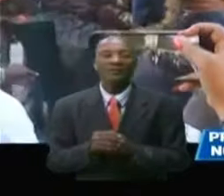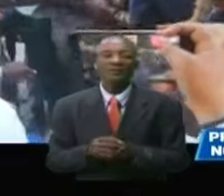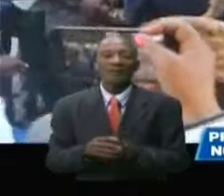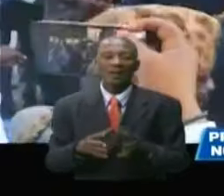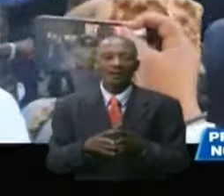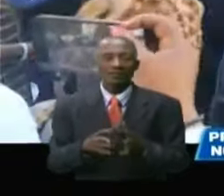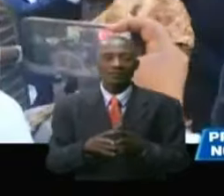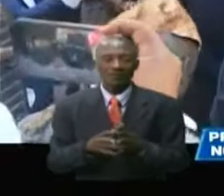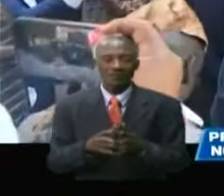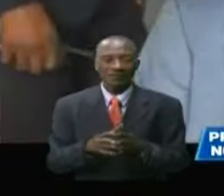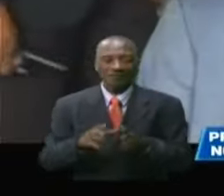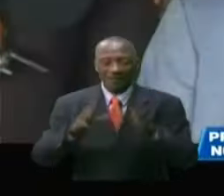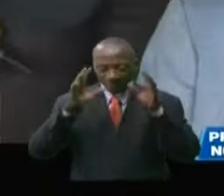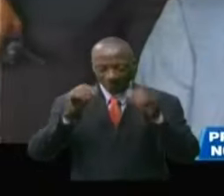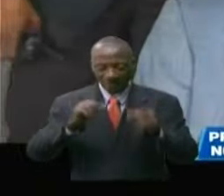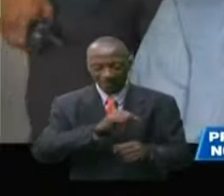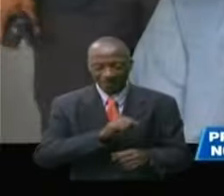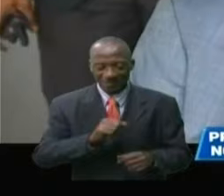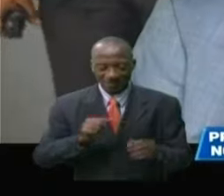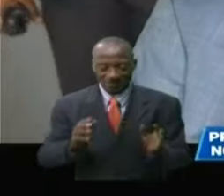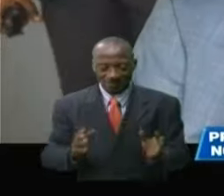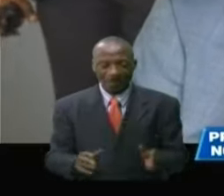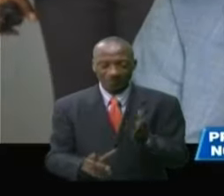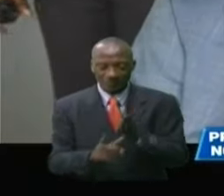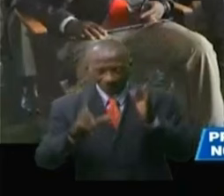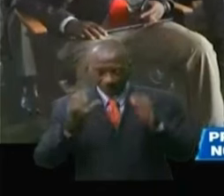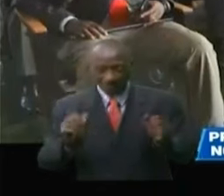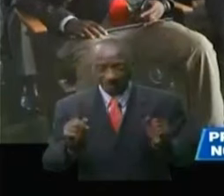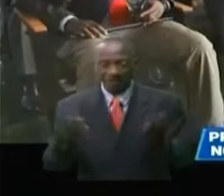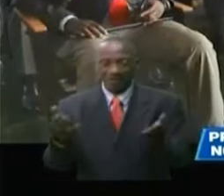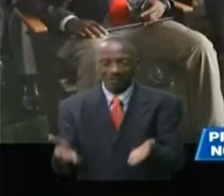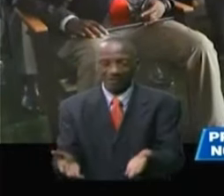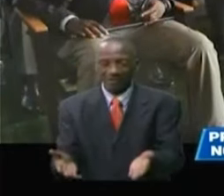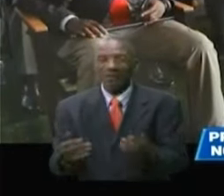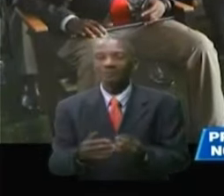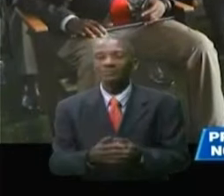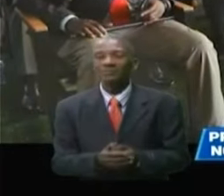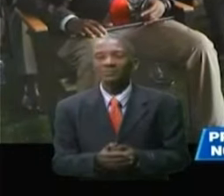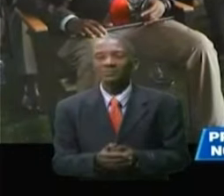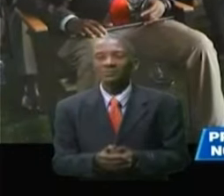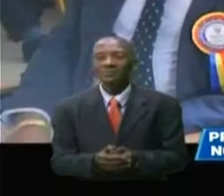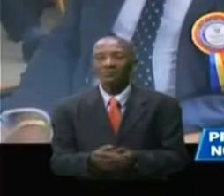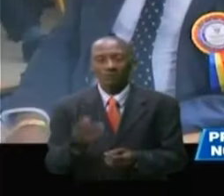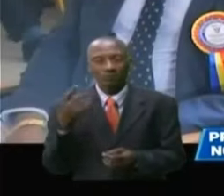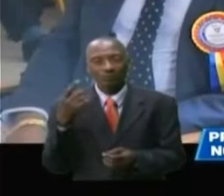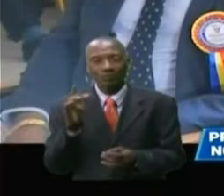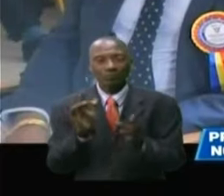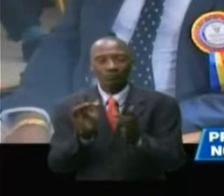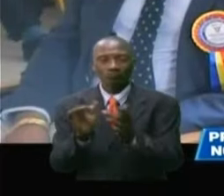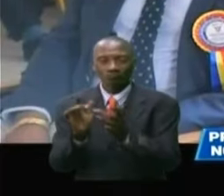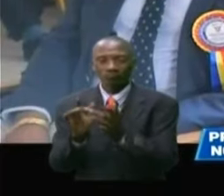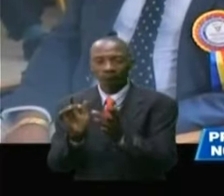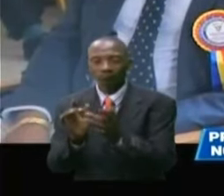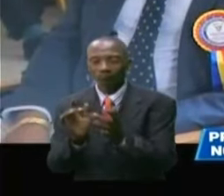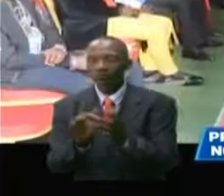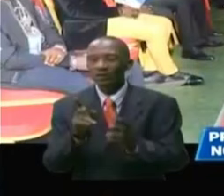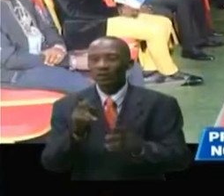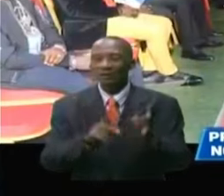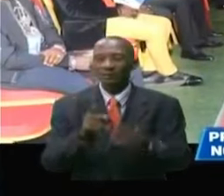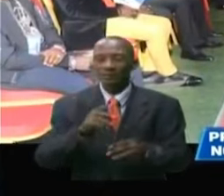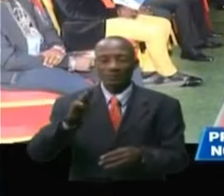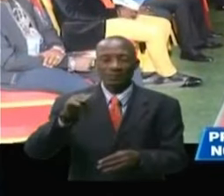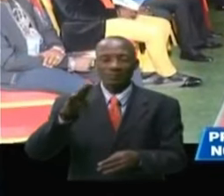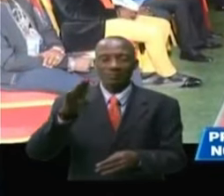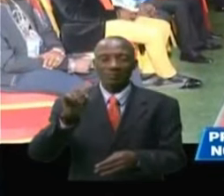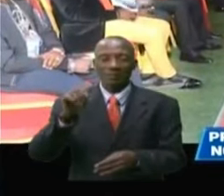deuxième vice-président du Sénat, honorable Sangouma Temongo de Mossai, a eu la particularité de consolider l'unité du peuple Mbaka vivant à